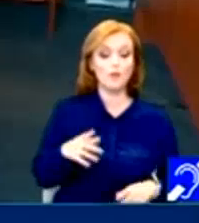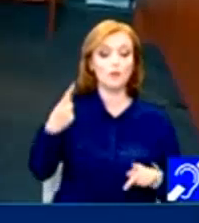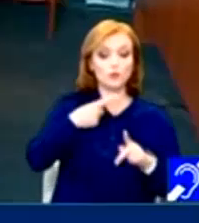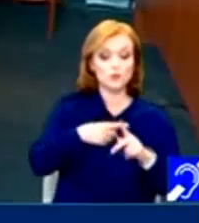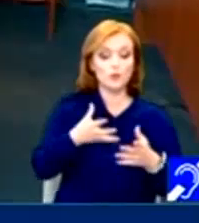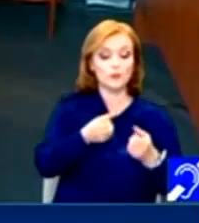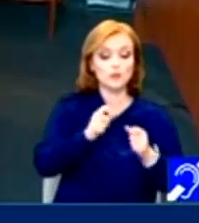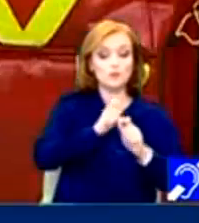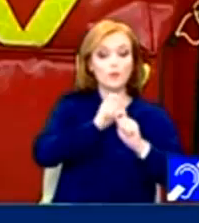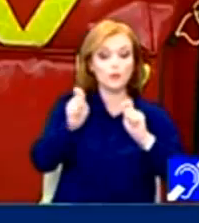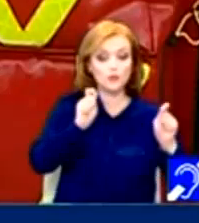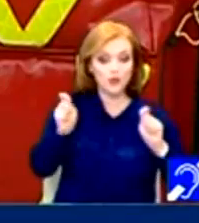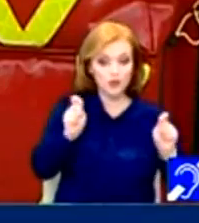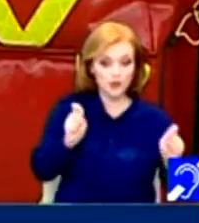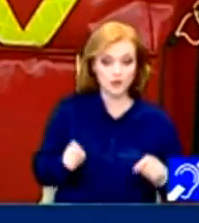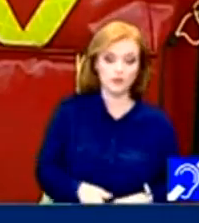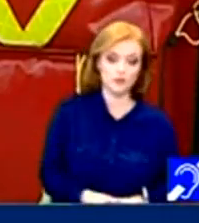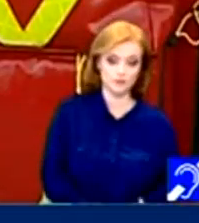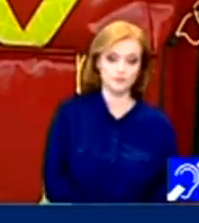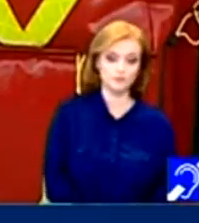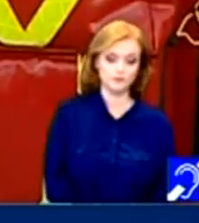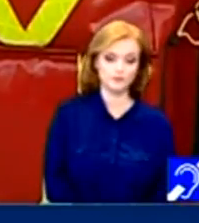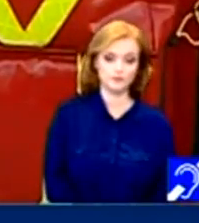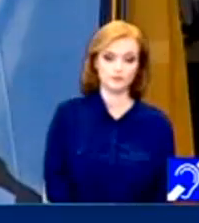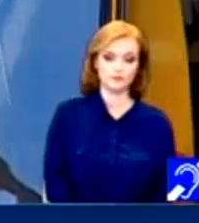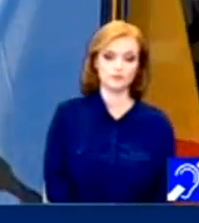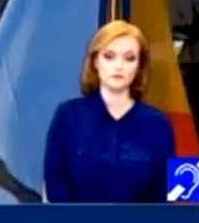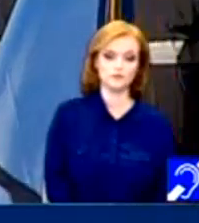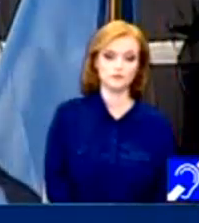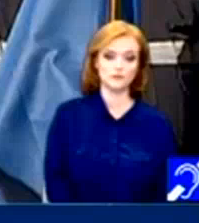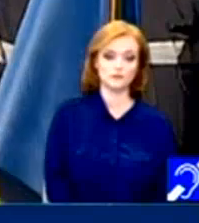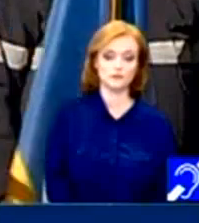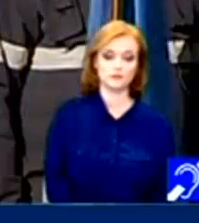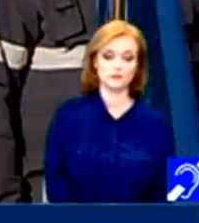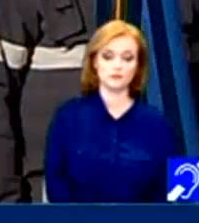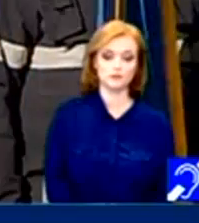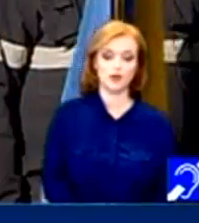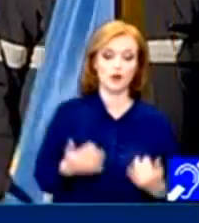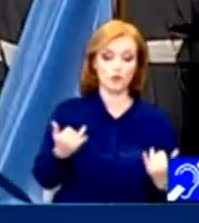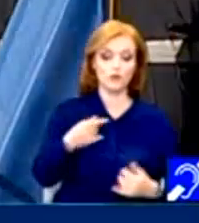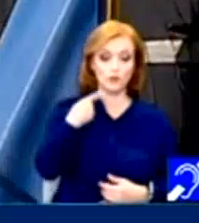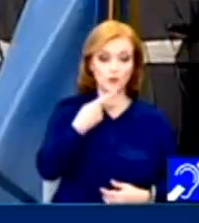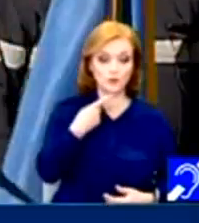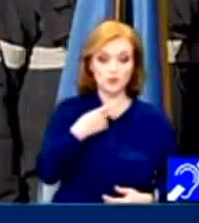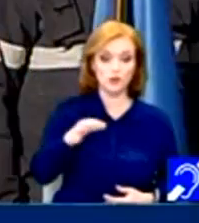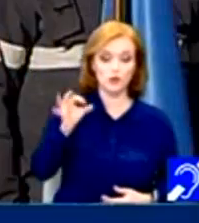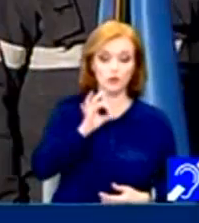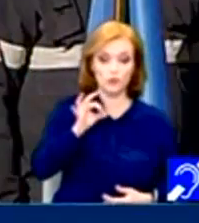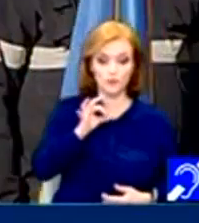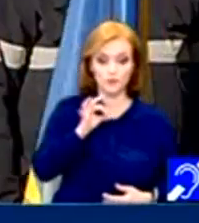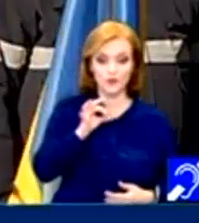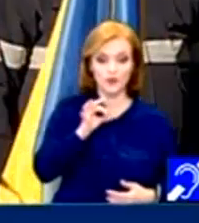medical de ultimă generație în valoare de 57.000 de euro. În cazul respectiv, vorbim și de sistemul